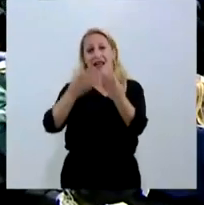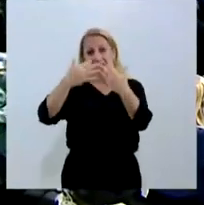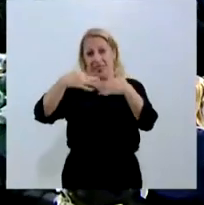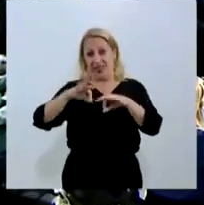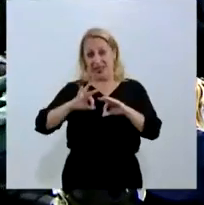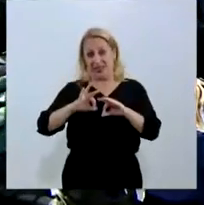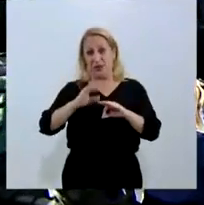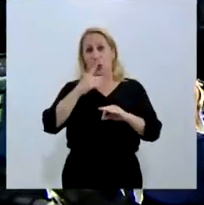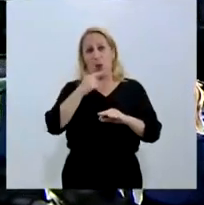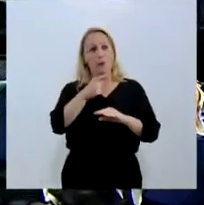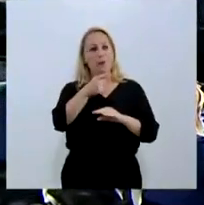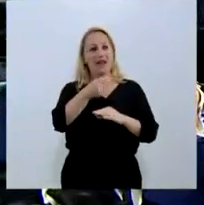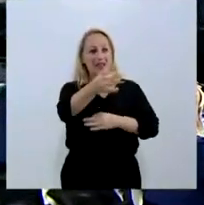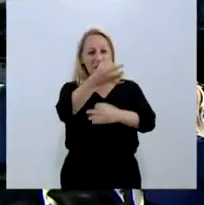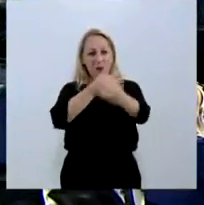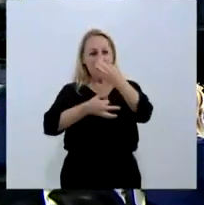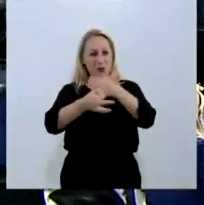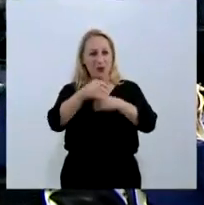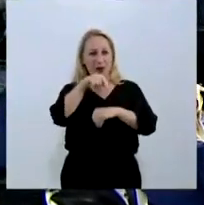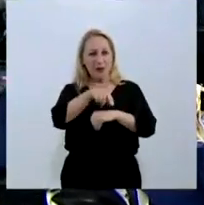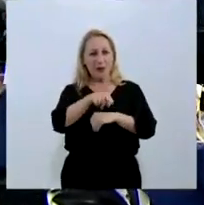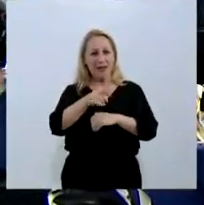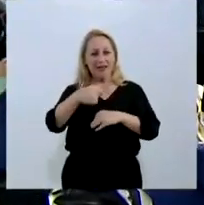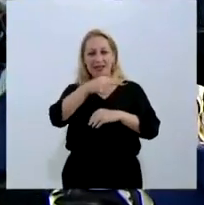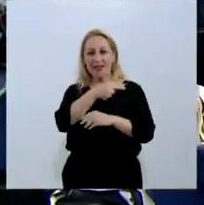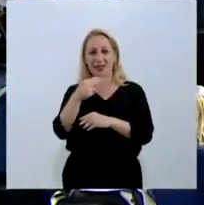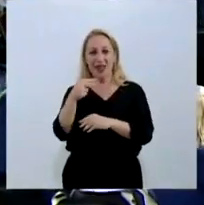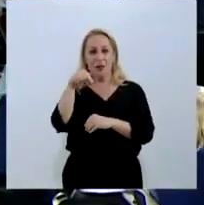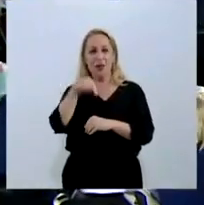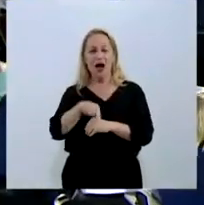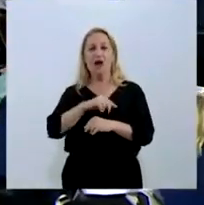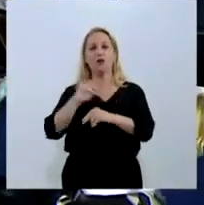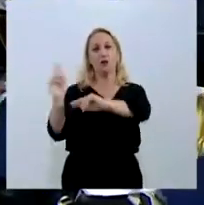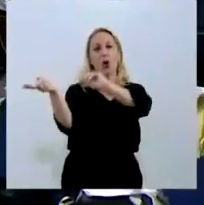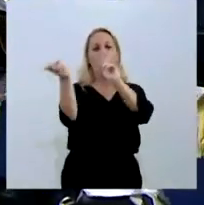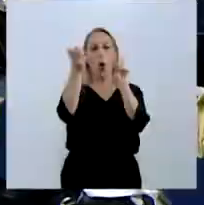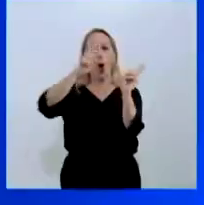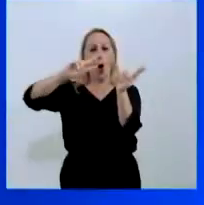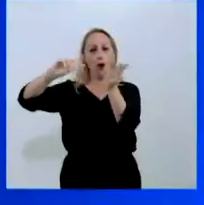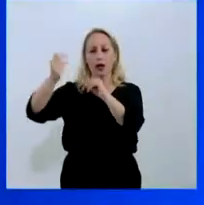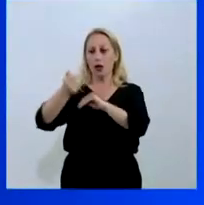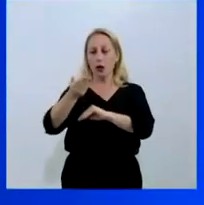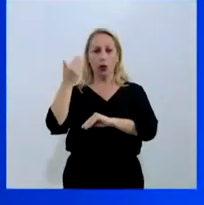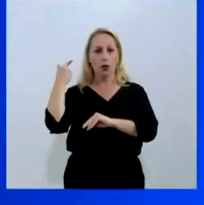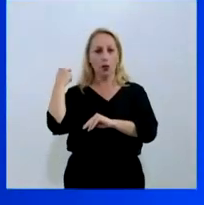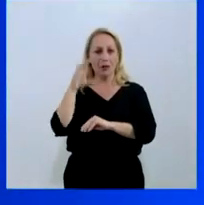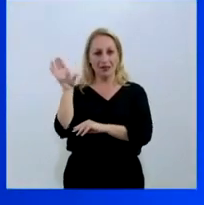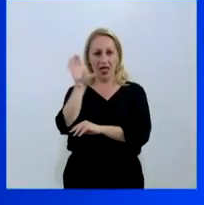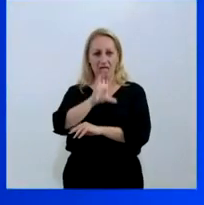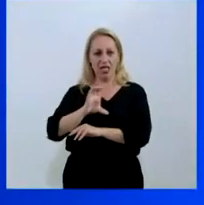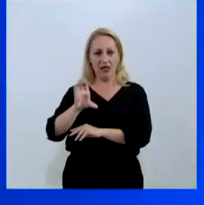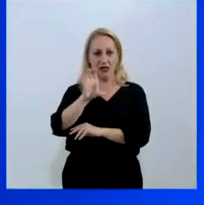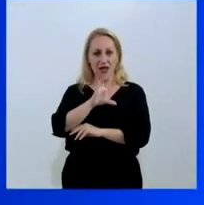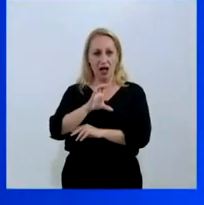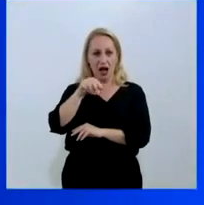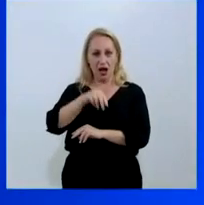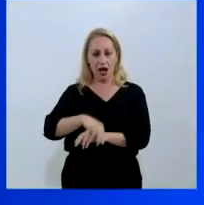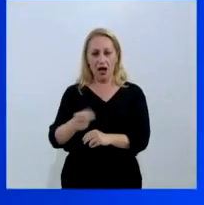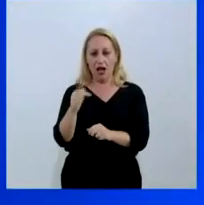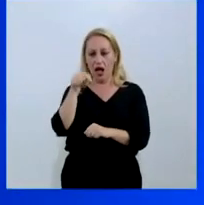την εισαγωγική σας παρατήρηση ότι το καιρικό φαινόμενο το οποίο κληθήκαμε να αντιμετωπίσουμε στη